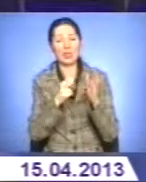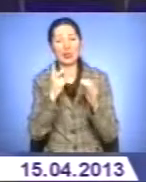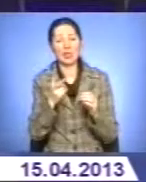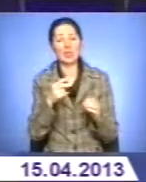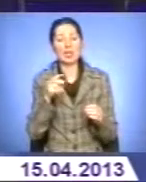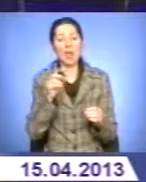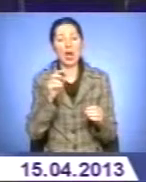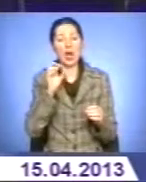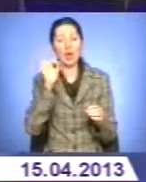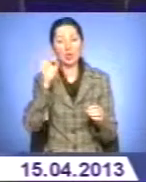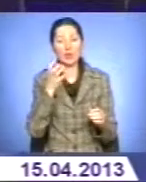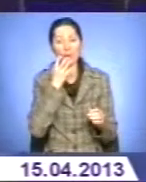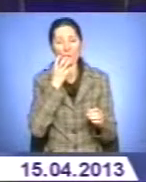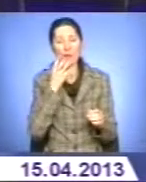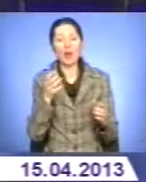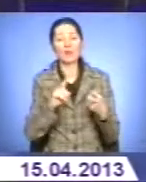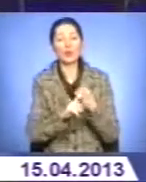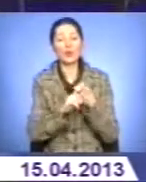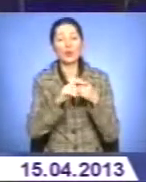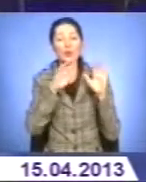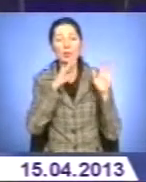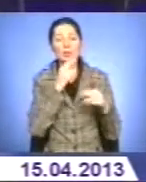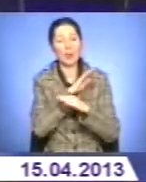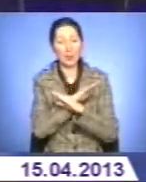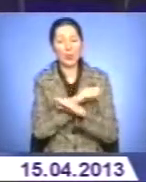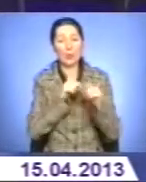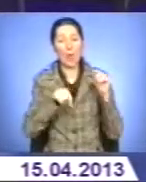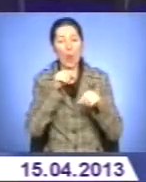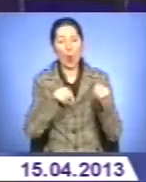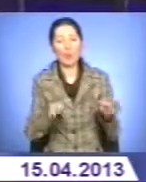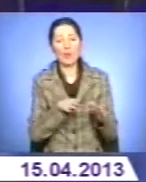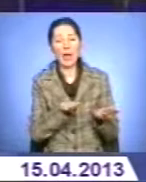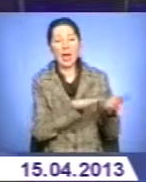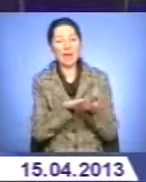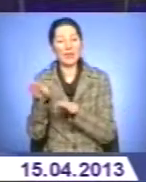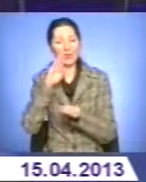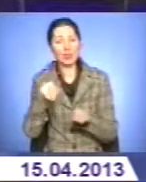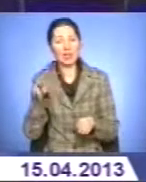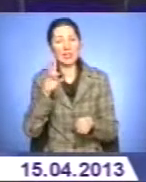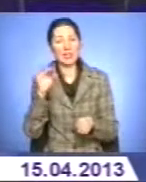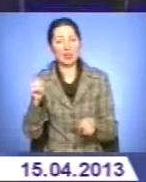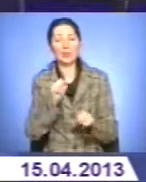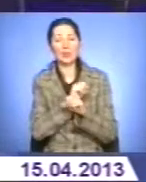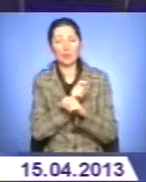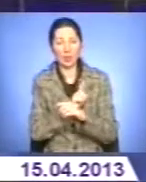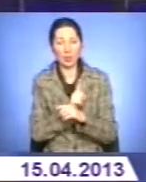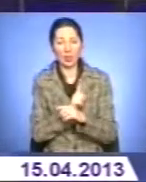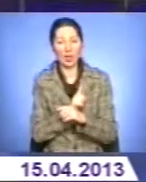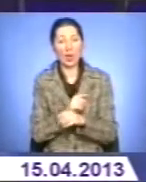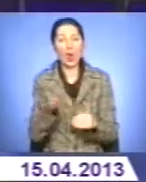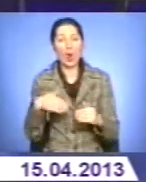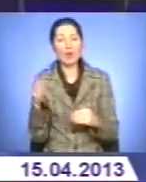зв'язку з припиненням опадів рівень води на Дністрі до кінця доби стабілізується. По лівих притоках у деяких населених пунктах